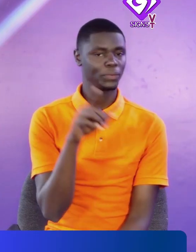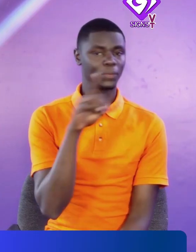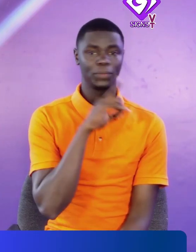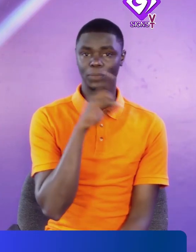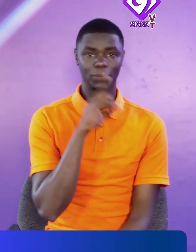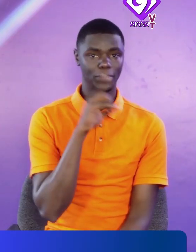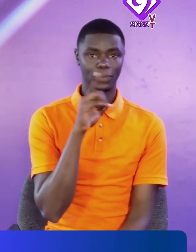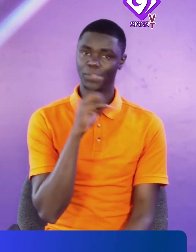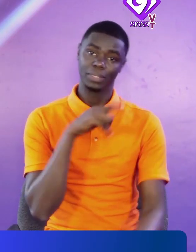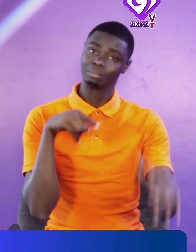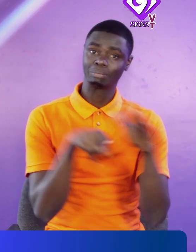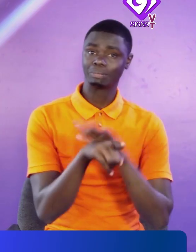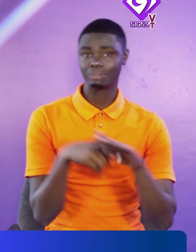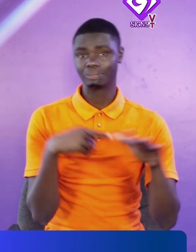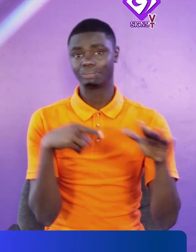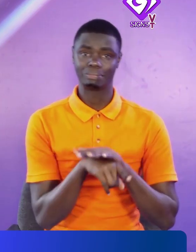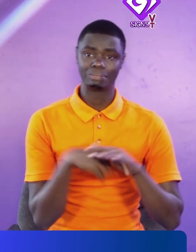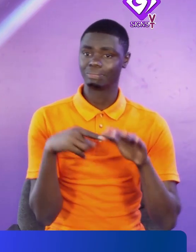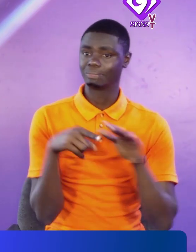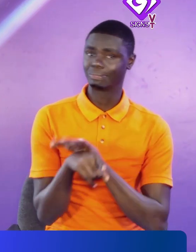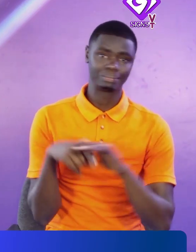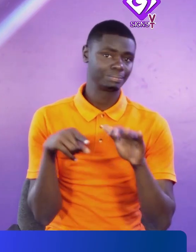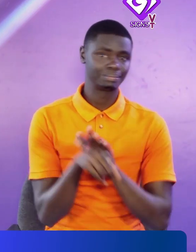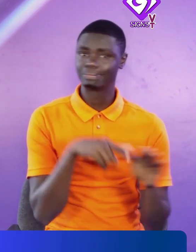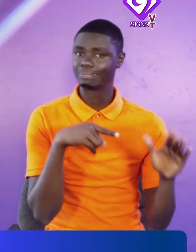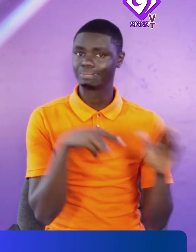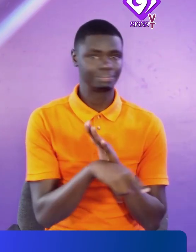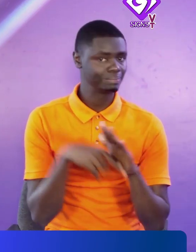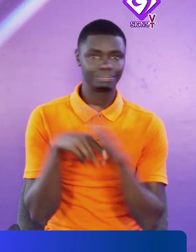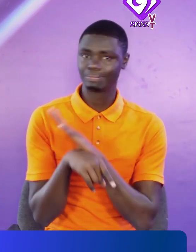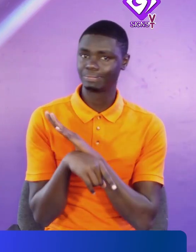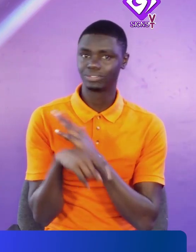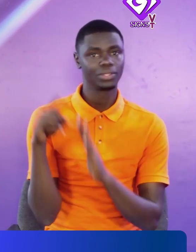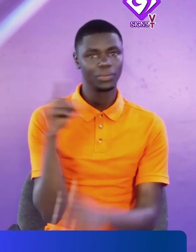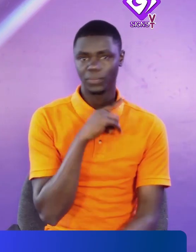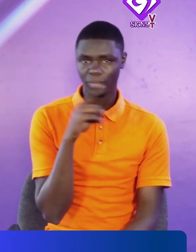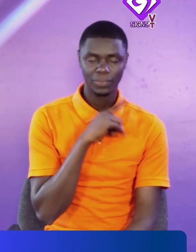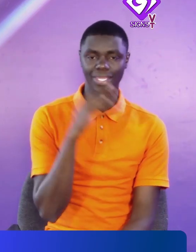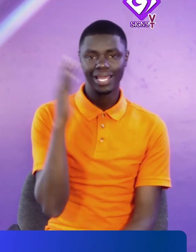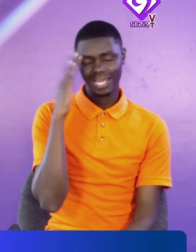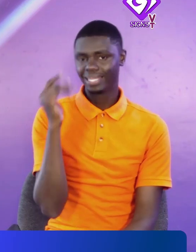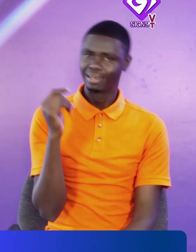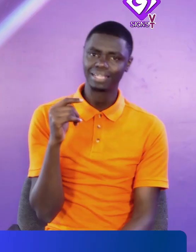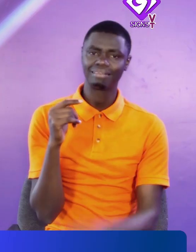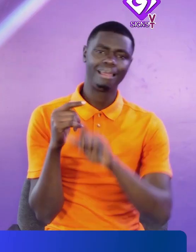manze. Ni timu moja tu hajafunga msimu huu. Yani amekuwa akiscore vichwa, right foot, left foot. Huyu ni Hurricane manze, ana